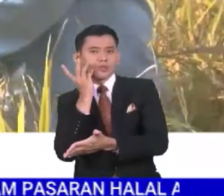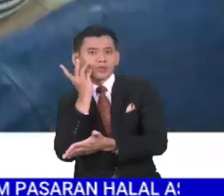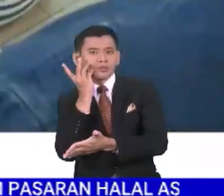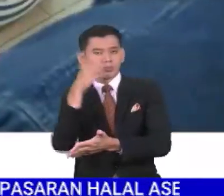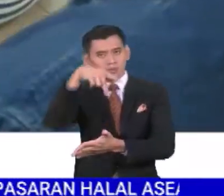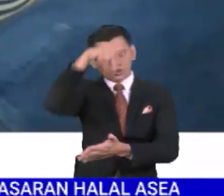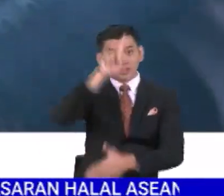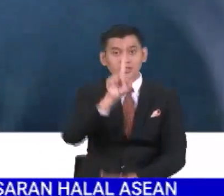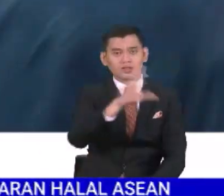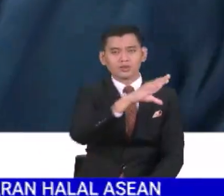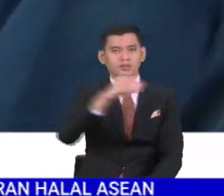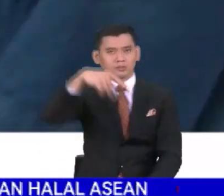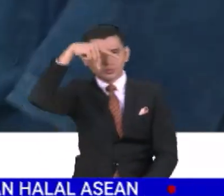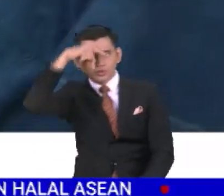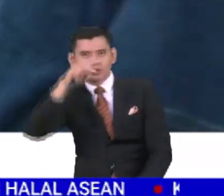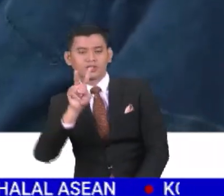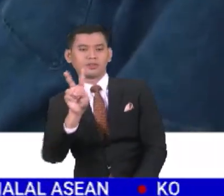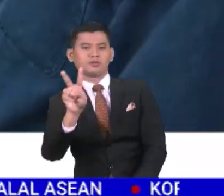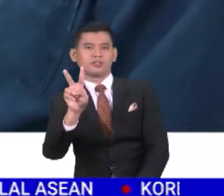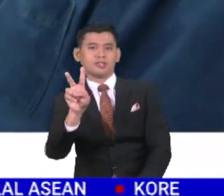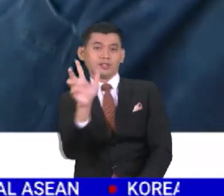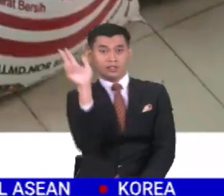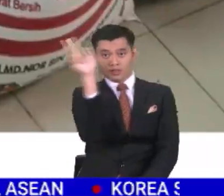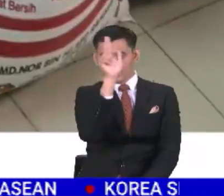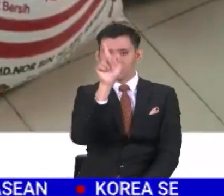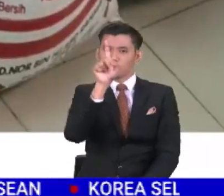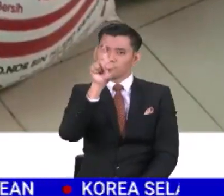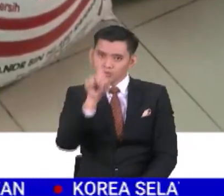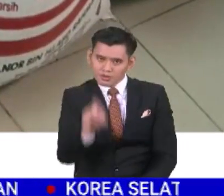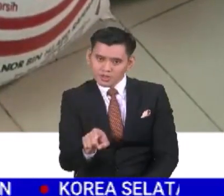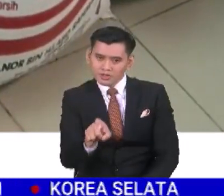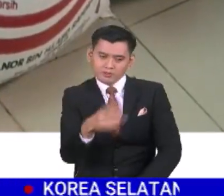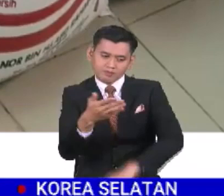2. Pihak kerajaan perlulah meningkatkan